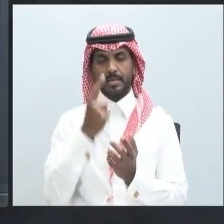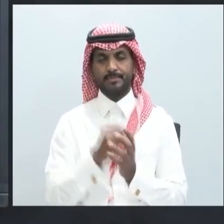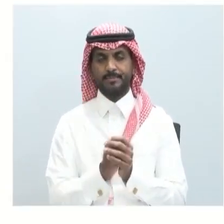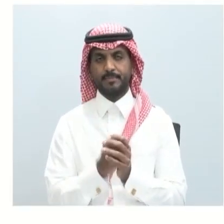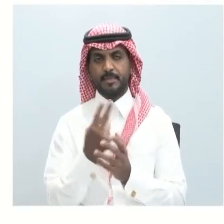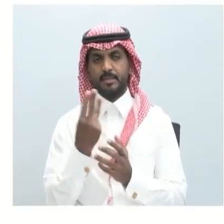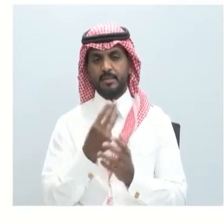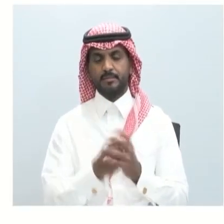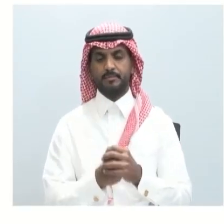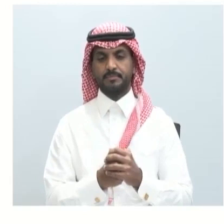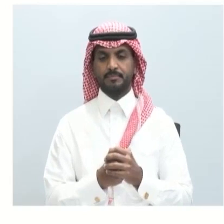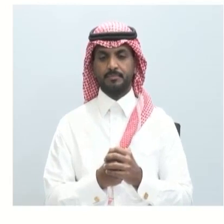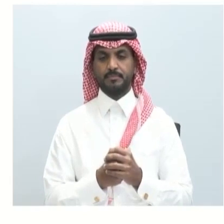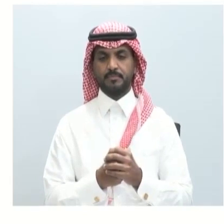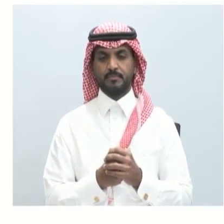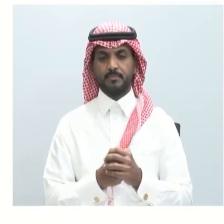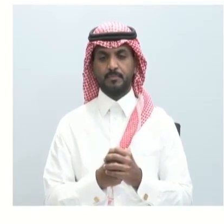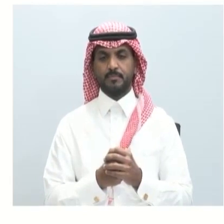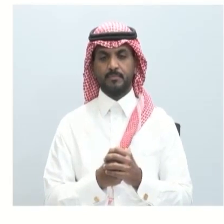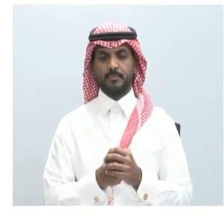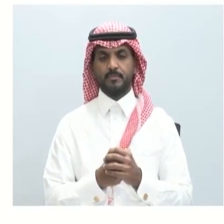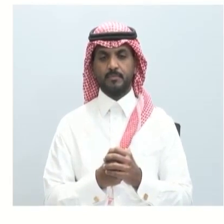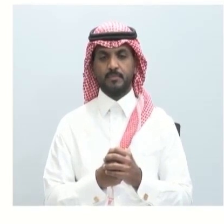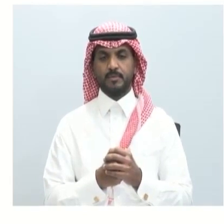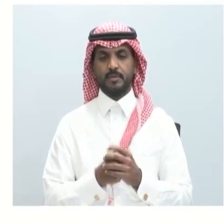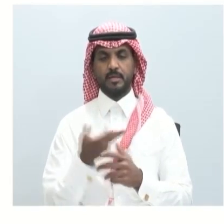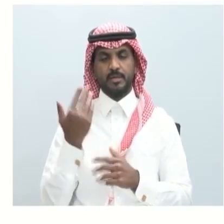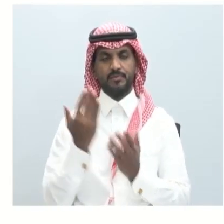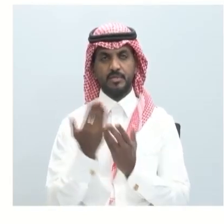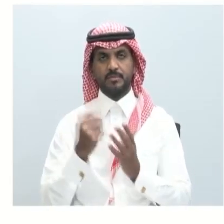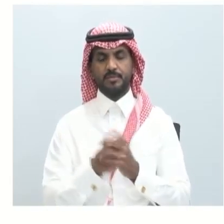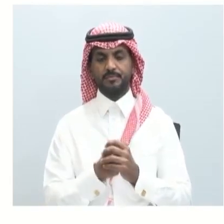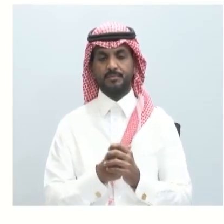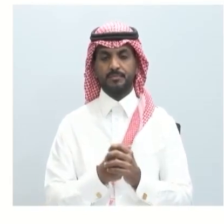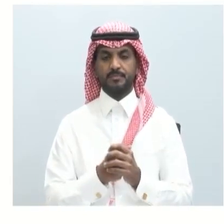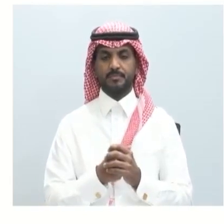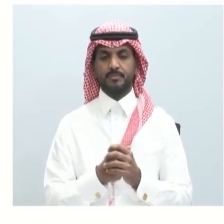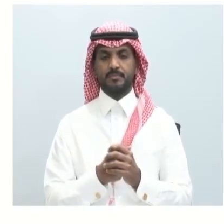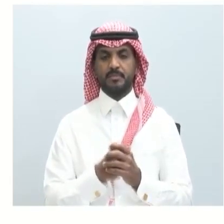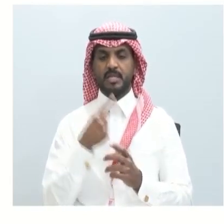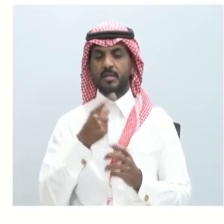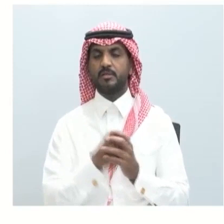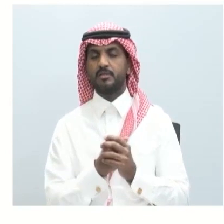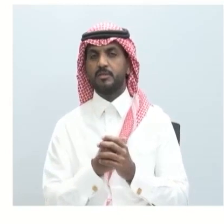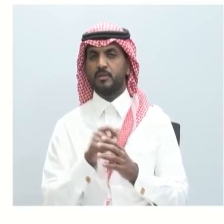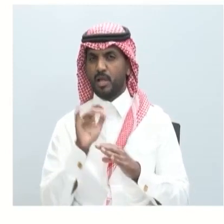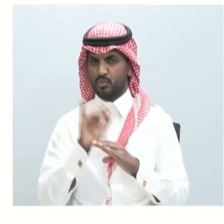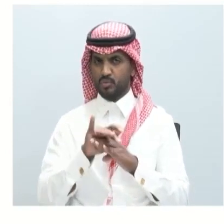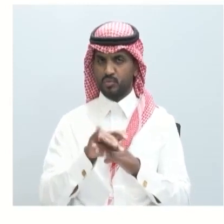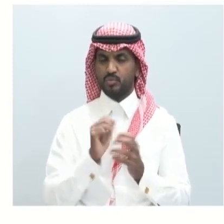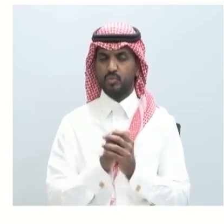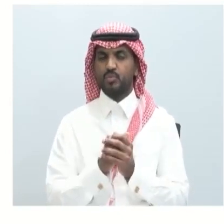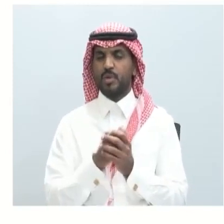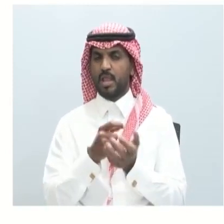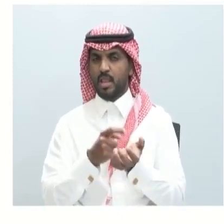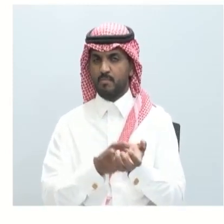احياء اثين 3 لعلنا في درسنا الماضي ونحن ندرس علم الوراثه او